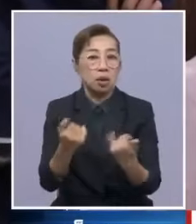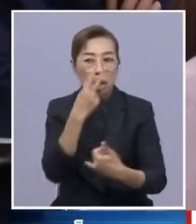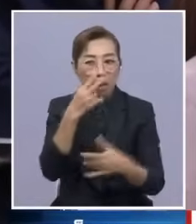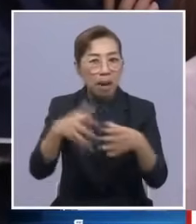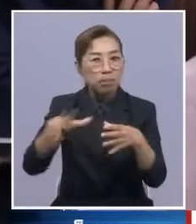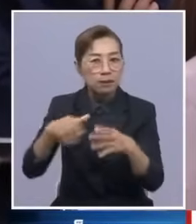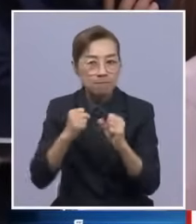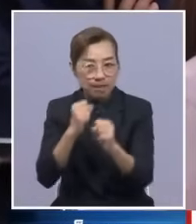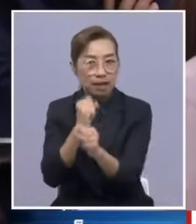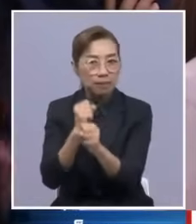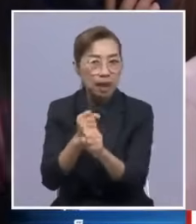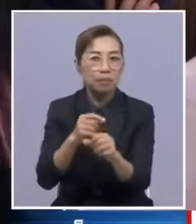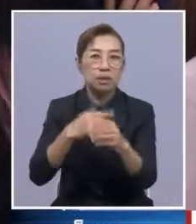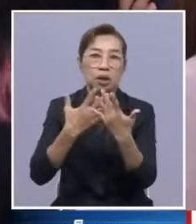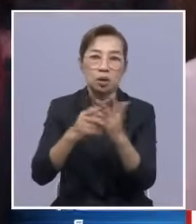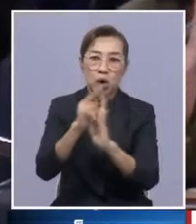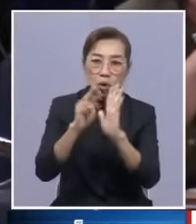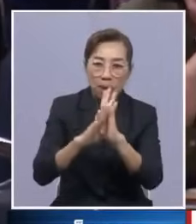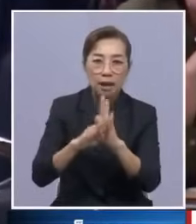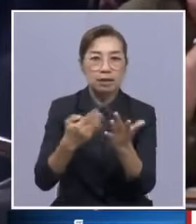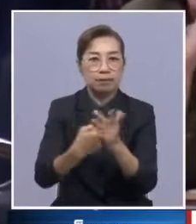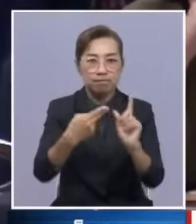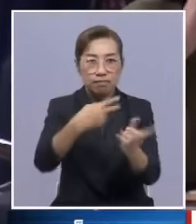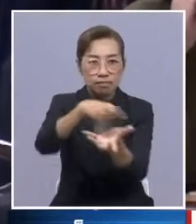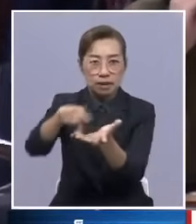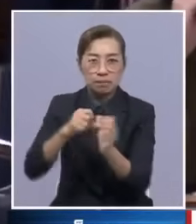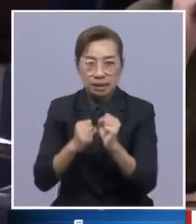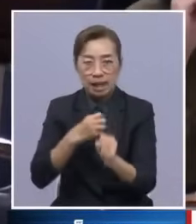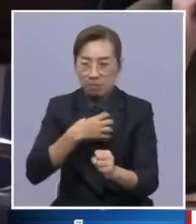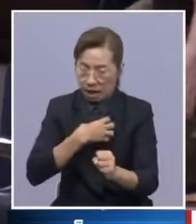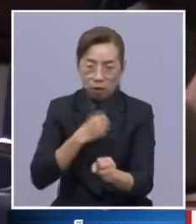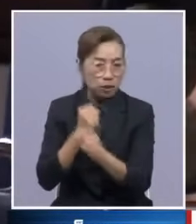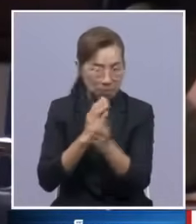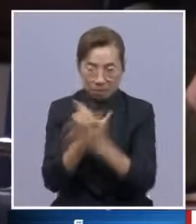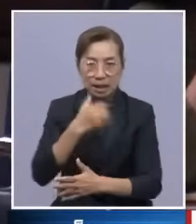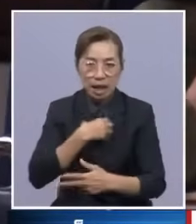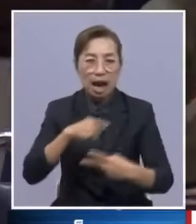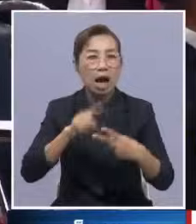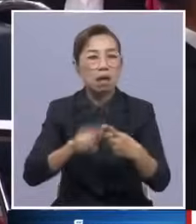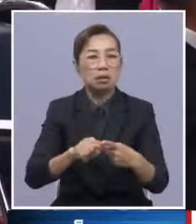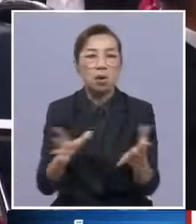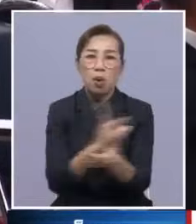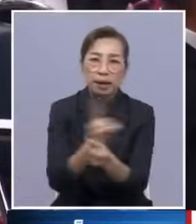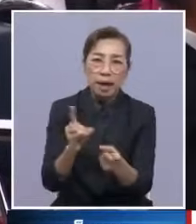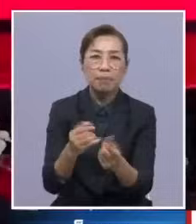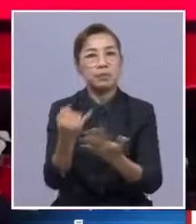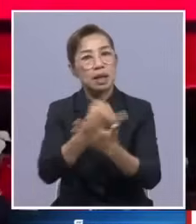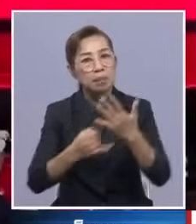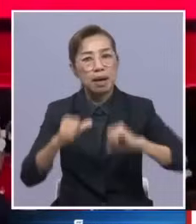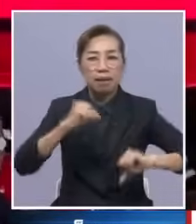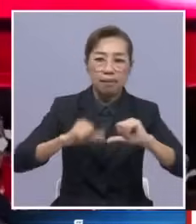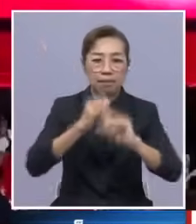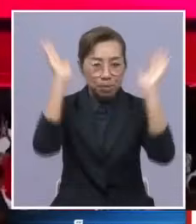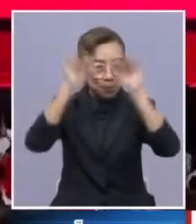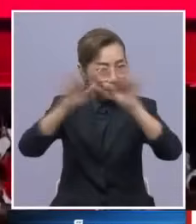งขันในการคลอดนโยบายดิจิทัลวอลเล็ต 10,000 บาทปลุกปั้นซอฟต์พาวเวอร์ปูพรมประชุมครม.สัญจร